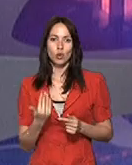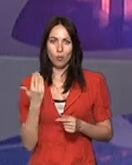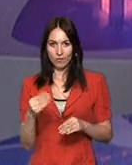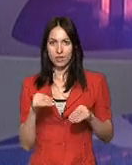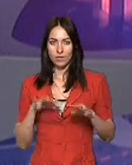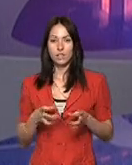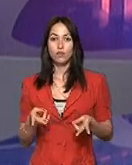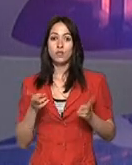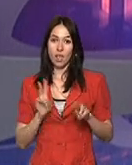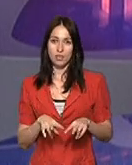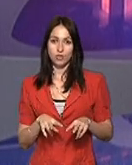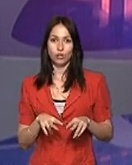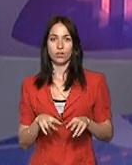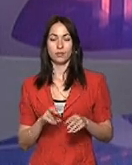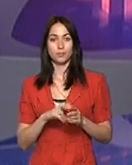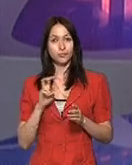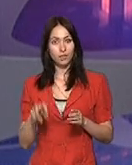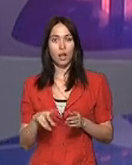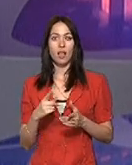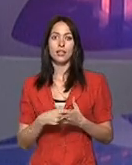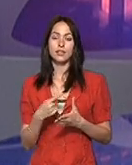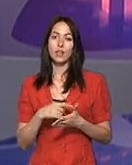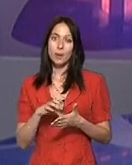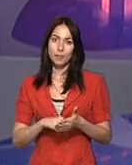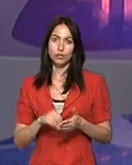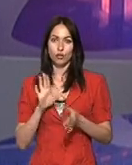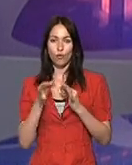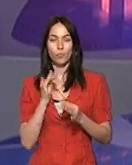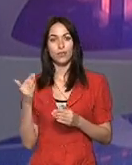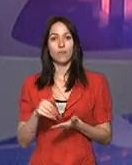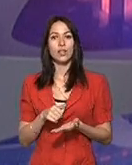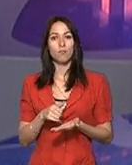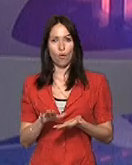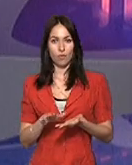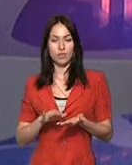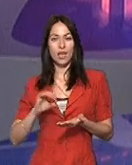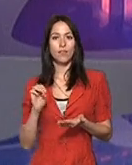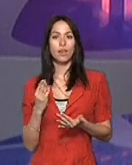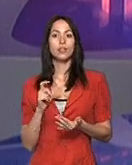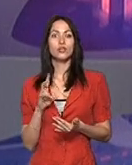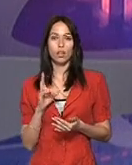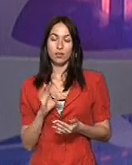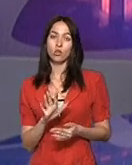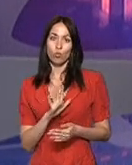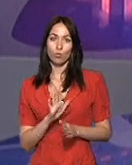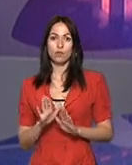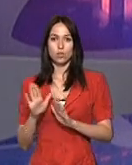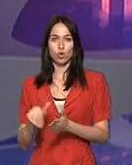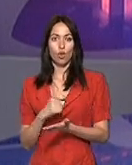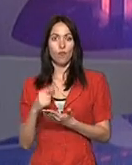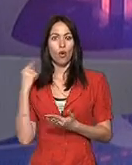вирішив залишити посаду, називати причини. У коментарі він відмовився. Євгеній Шахненко був заступником